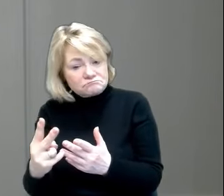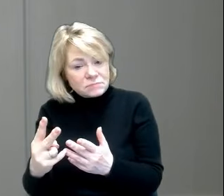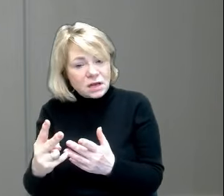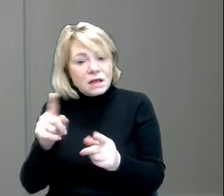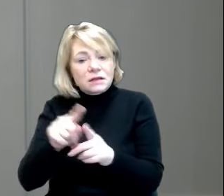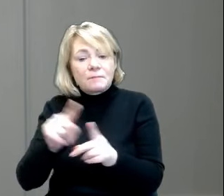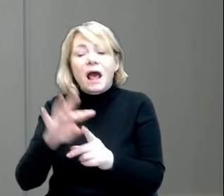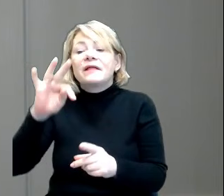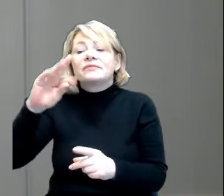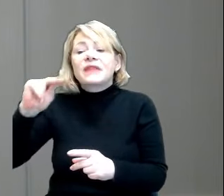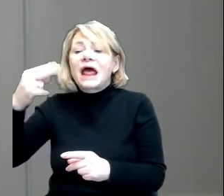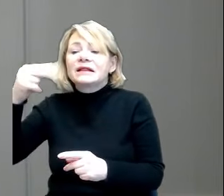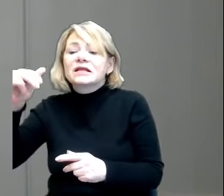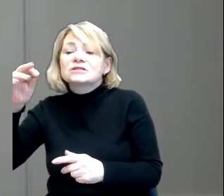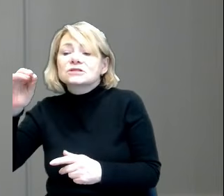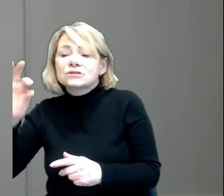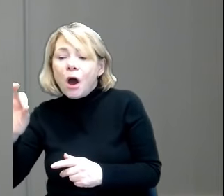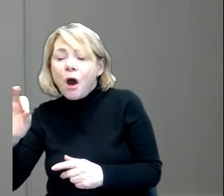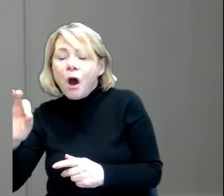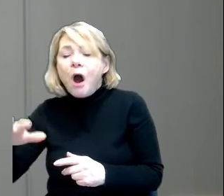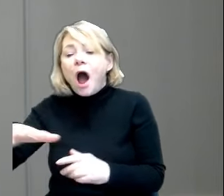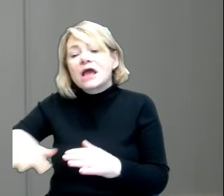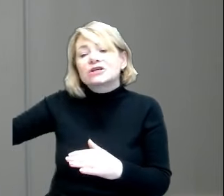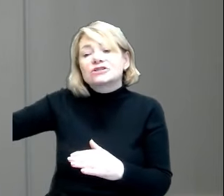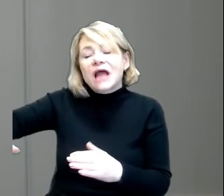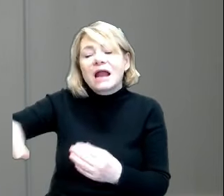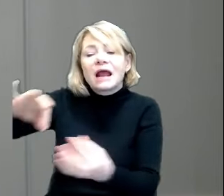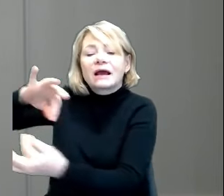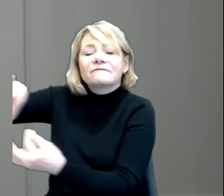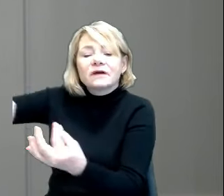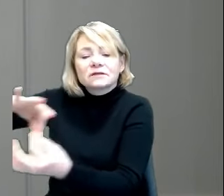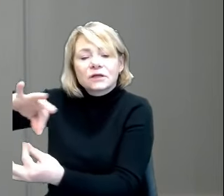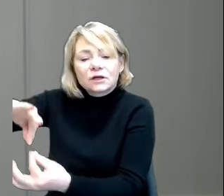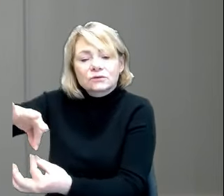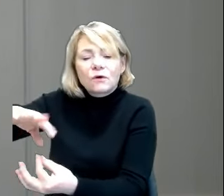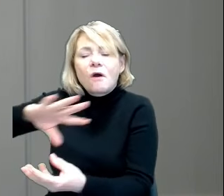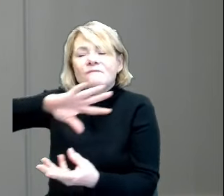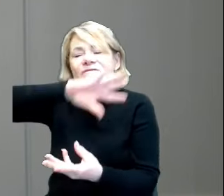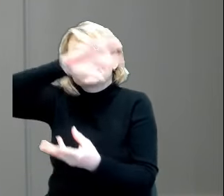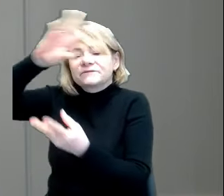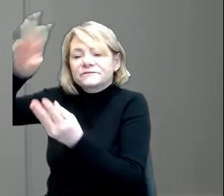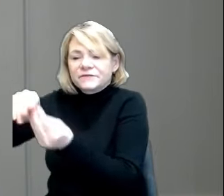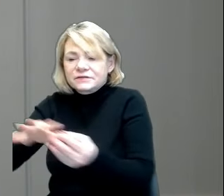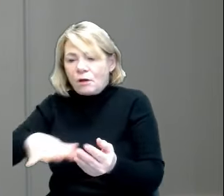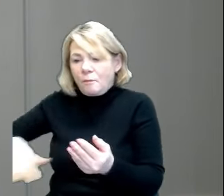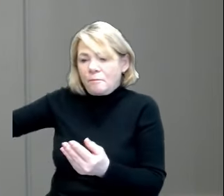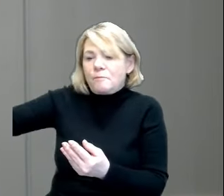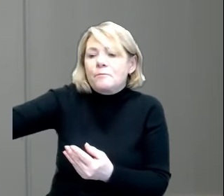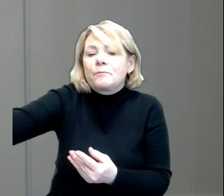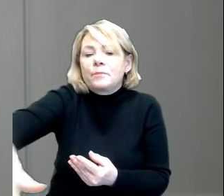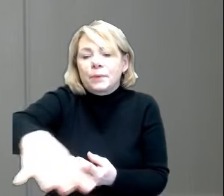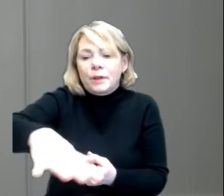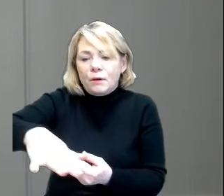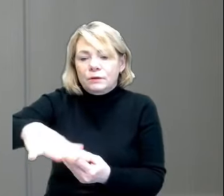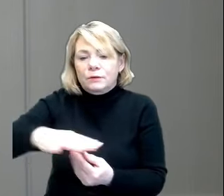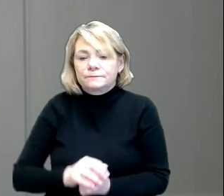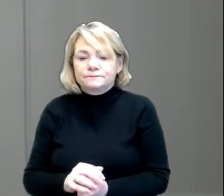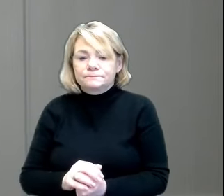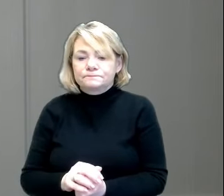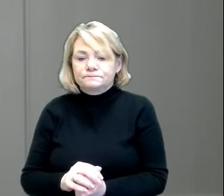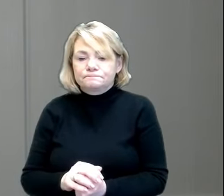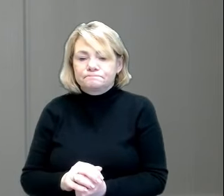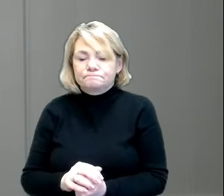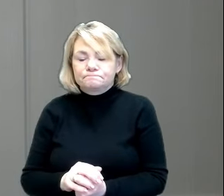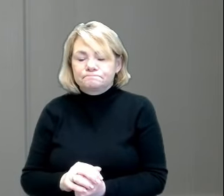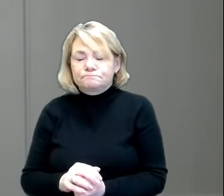aikštelės kvadratūra kiek sudaro jinai viso viso ploto e matmenyse